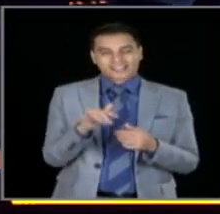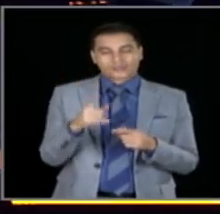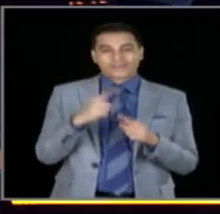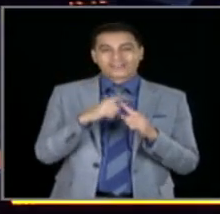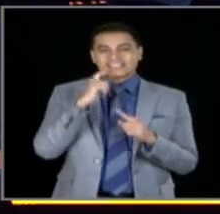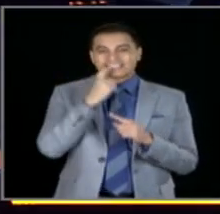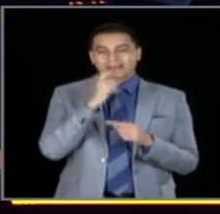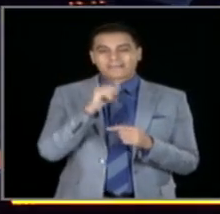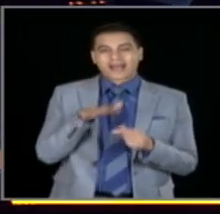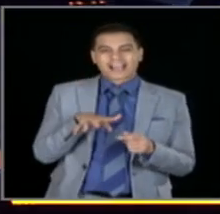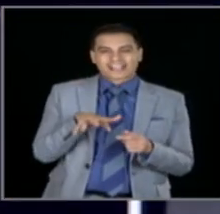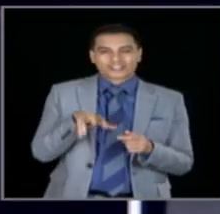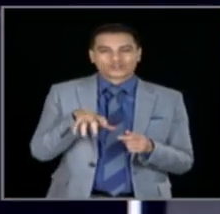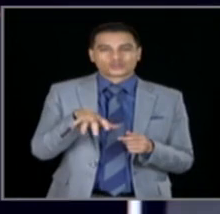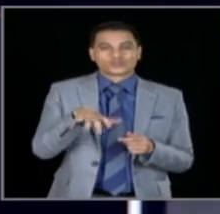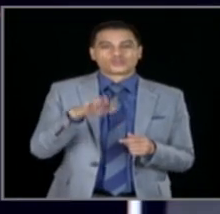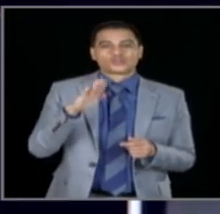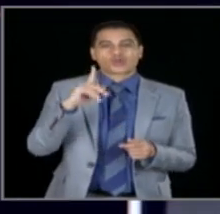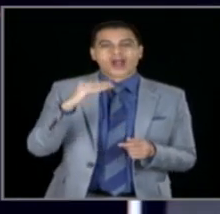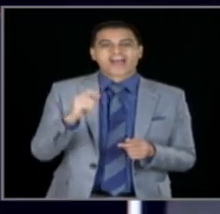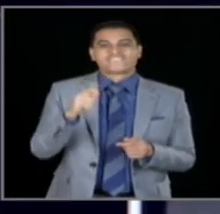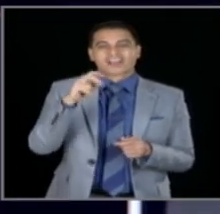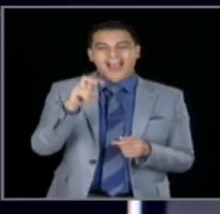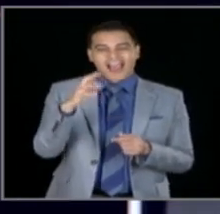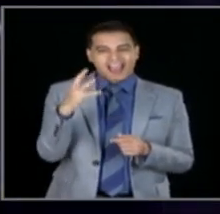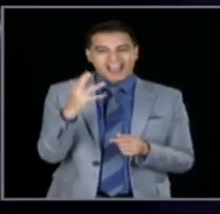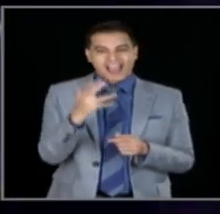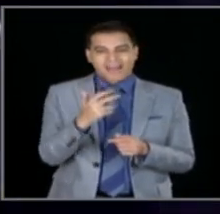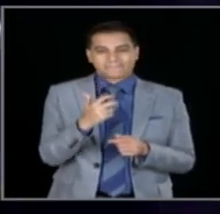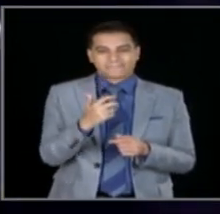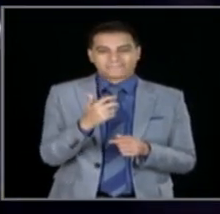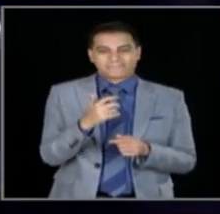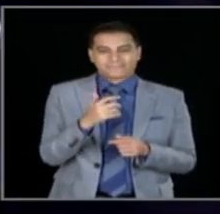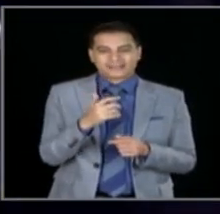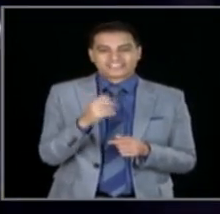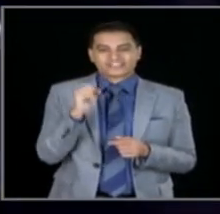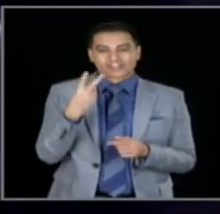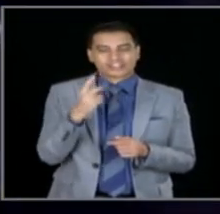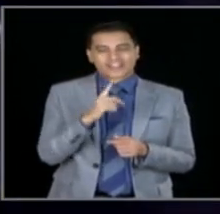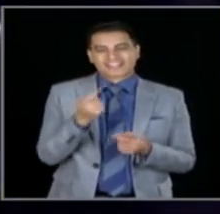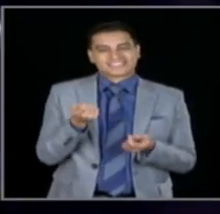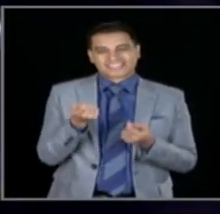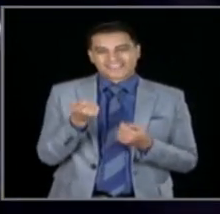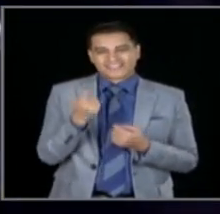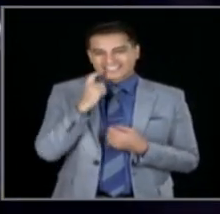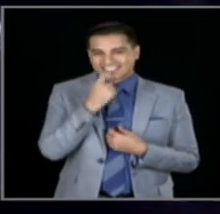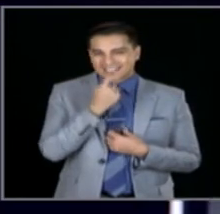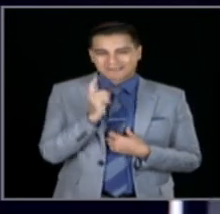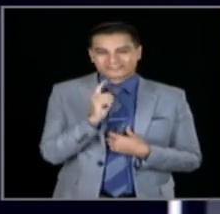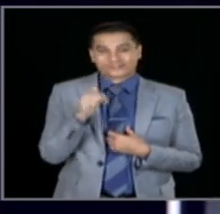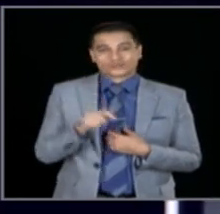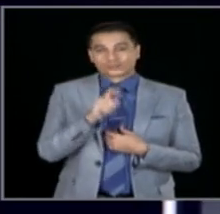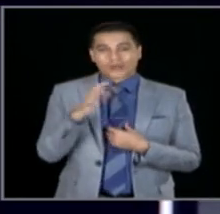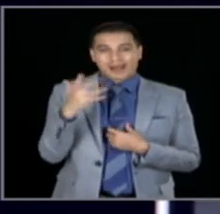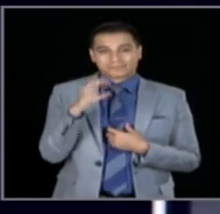التي تمتلكها السلحفاه طبعا اسلام رايه 12 ولكن هم صفر سؤال